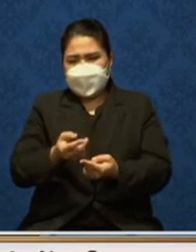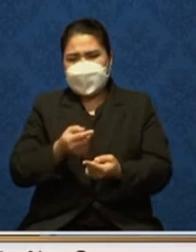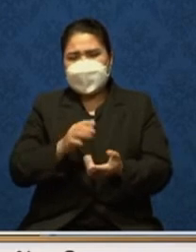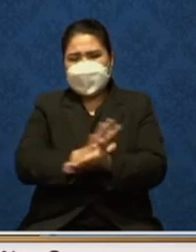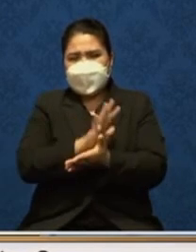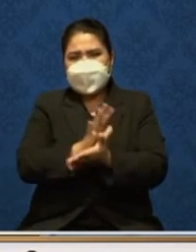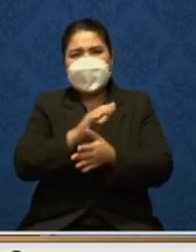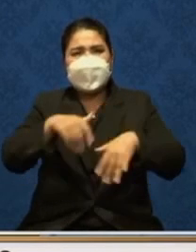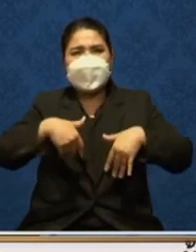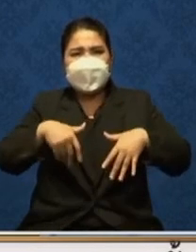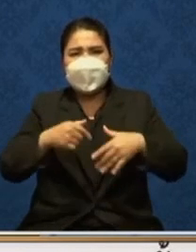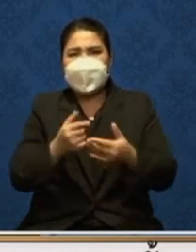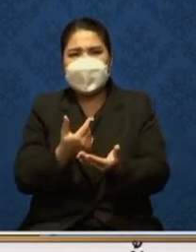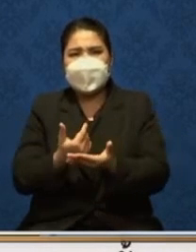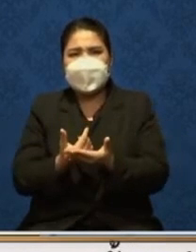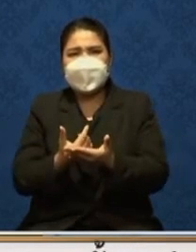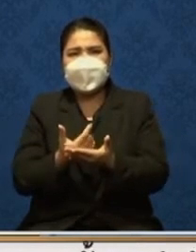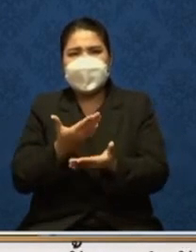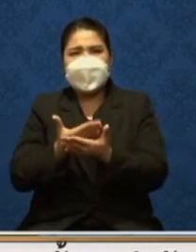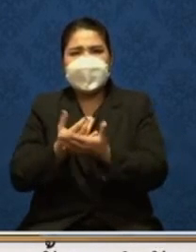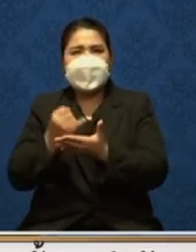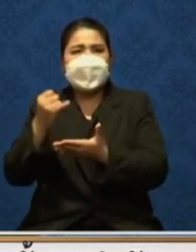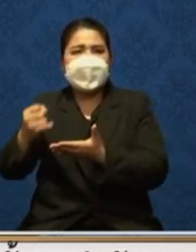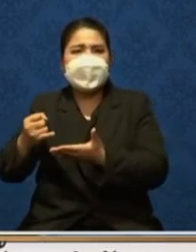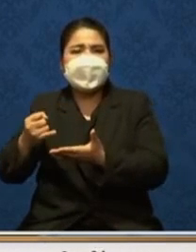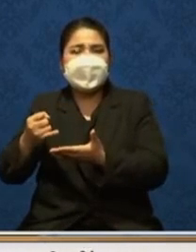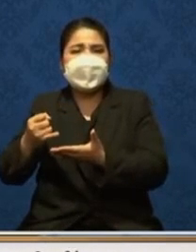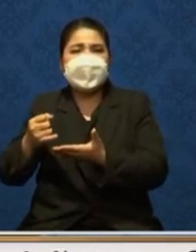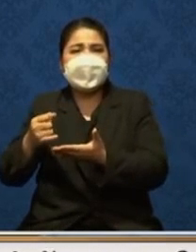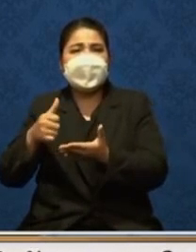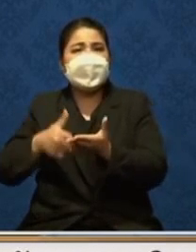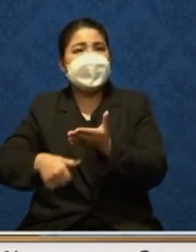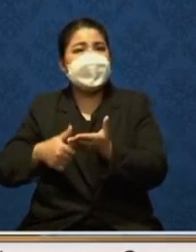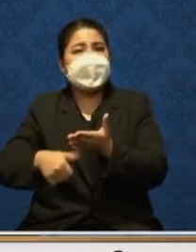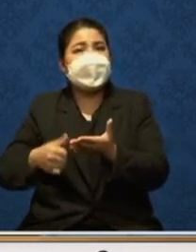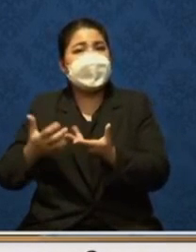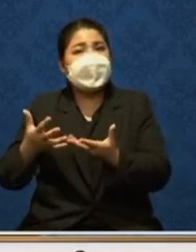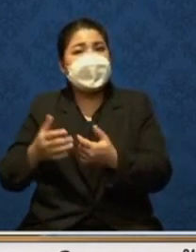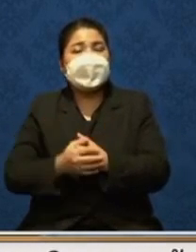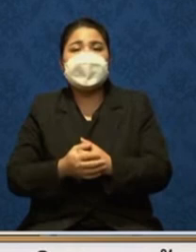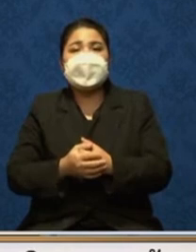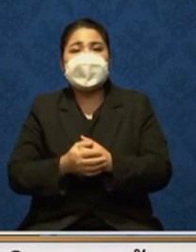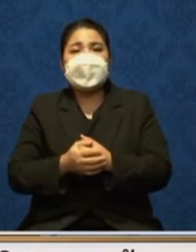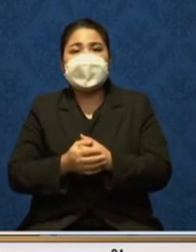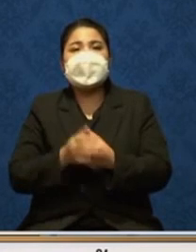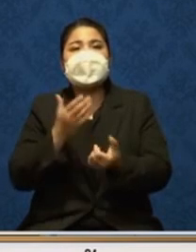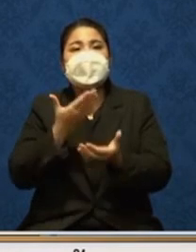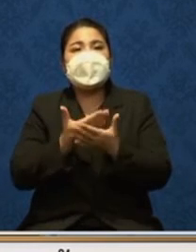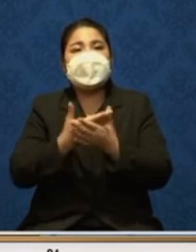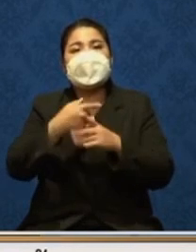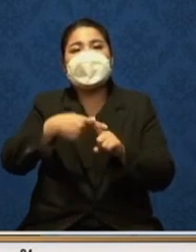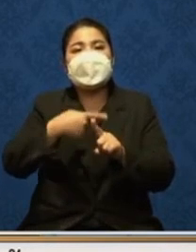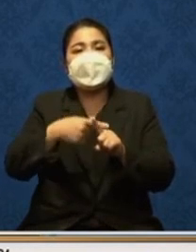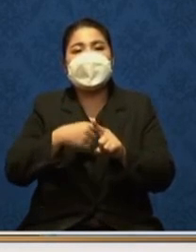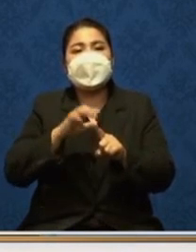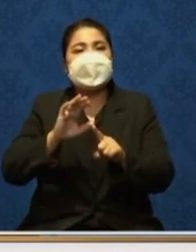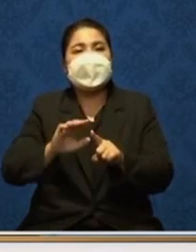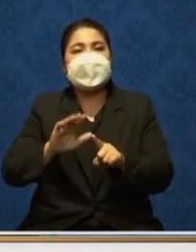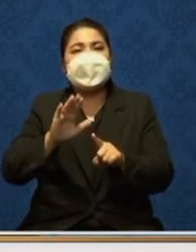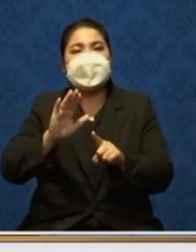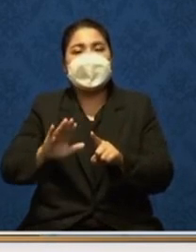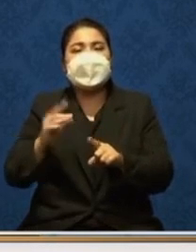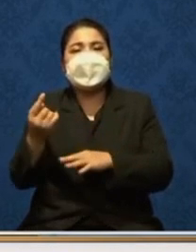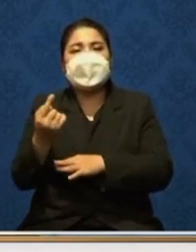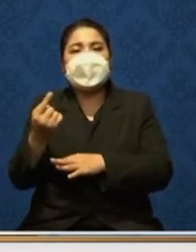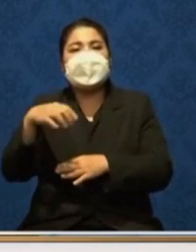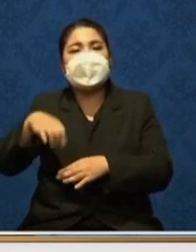นนี้เพื่เสยภาศีแต่อย่างได้เพระใ E22,000ักรไมมไรได้ทางเดียวครับคือเงินเดจากบริษฐษิสีหลาชัยที่สำคัญ